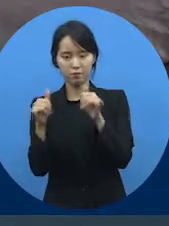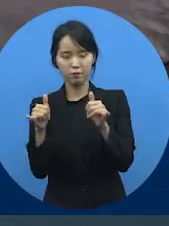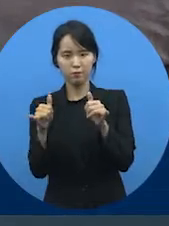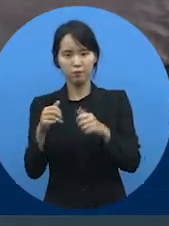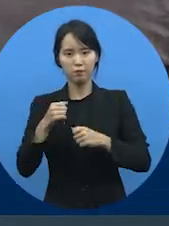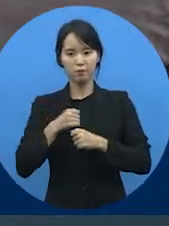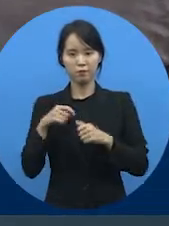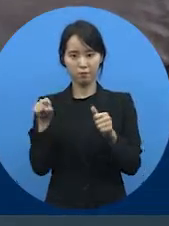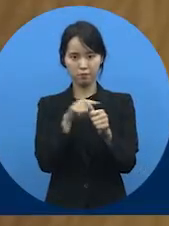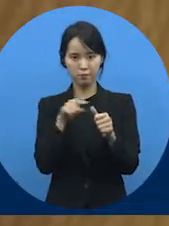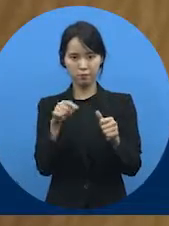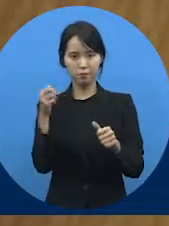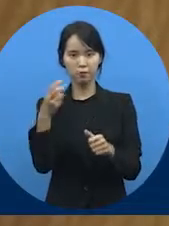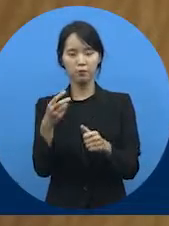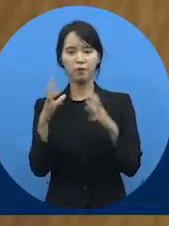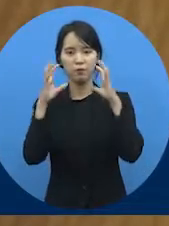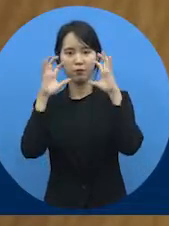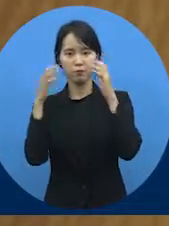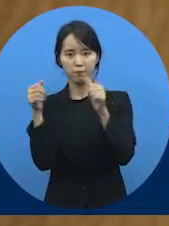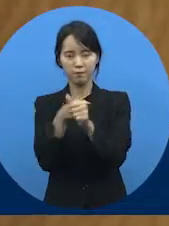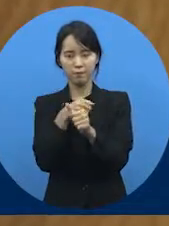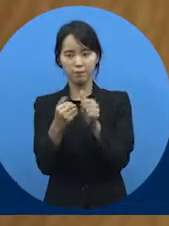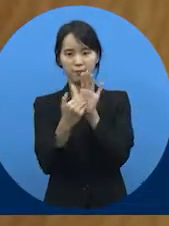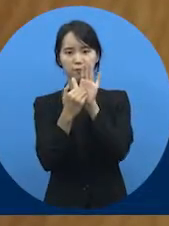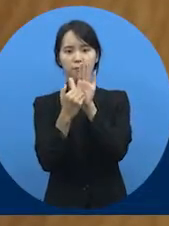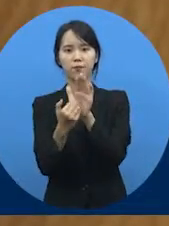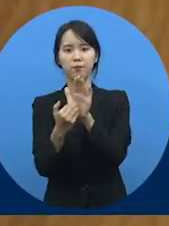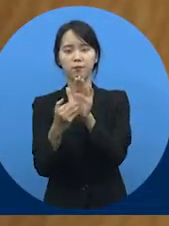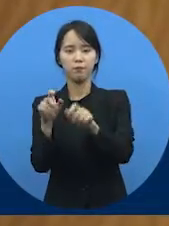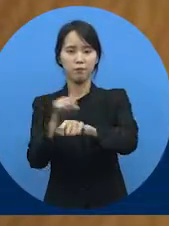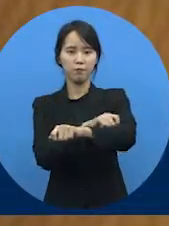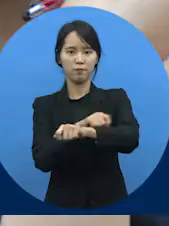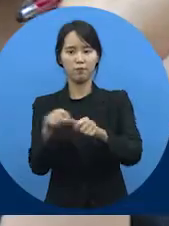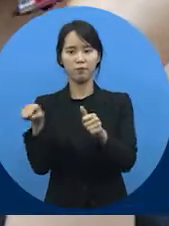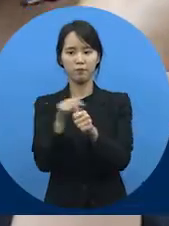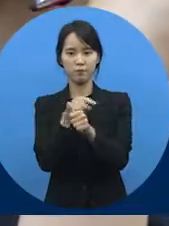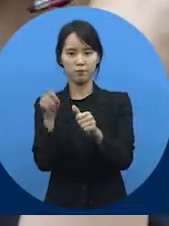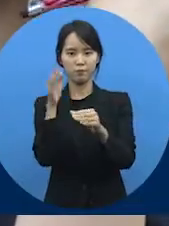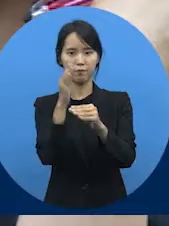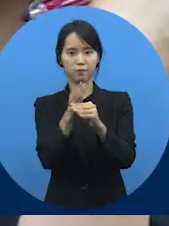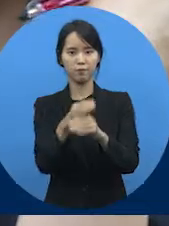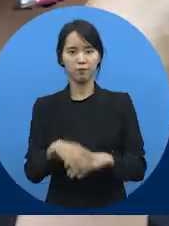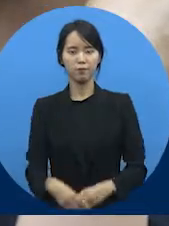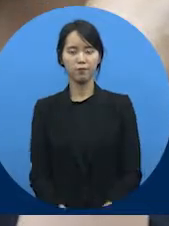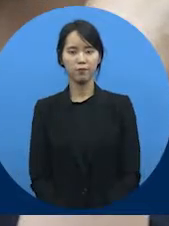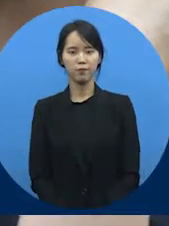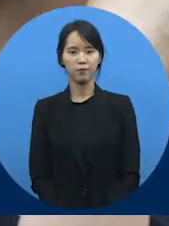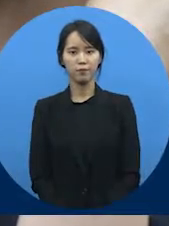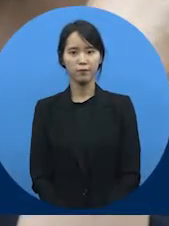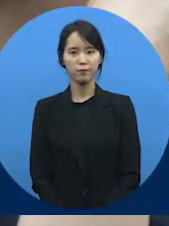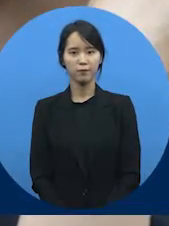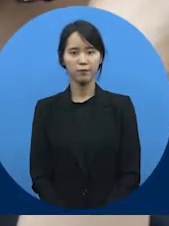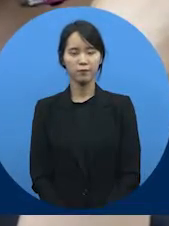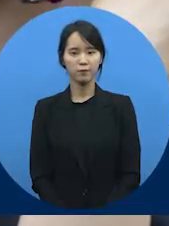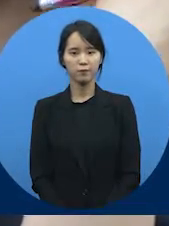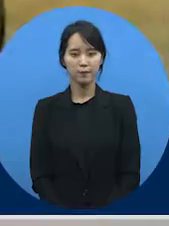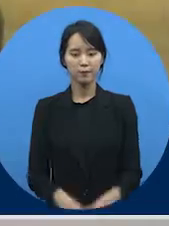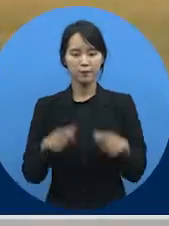대한 안전교육과 더불어 어린이집 아동학대 예방에 대한 특별교육을 병행하고 있습니다.